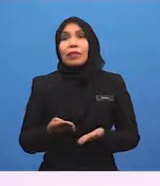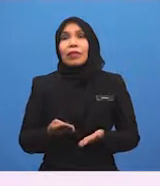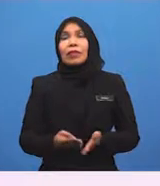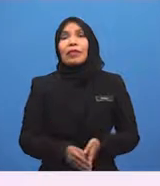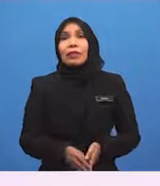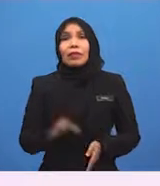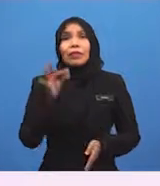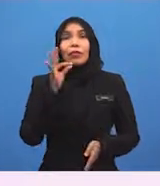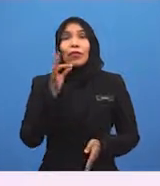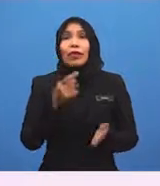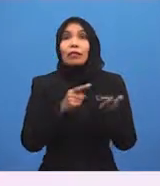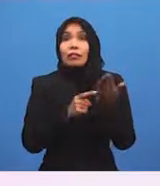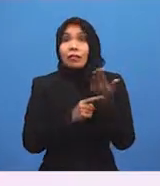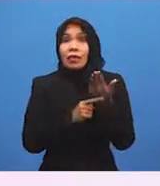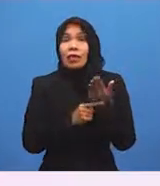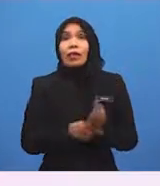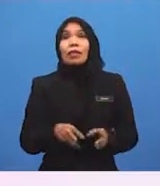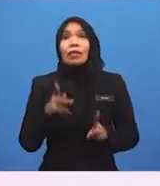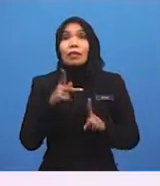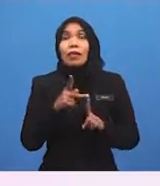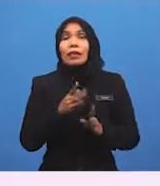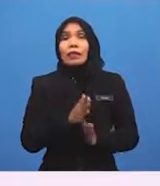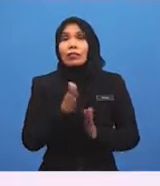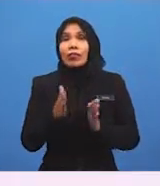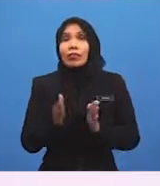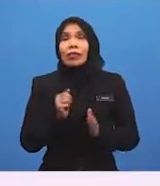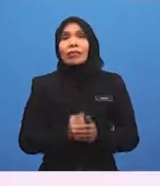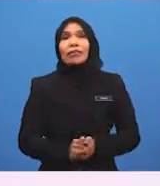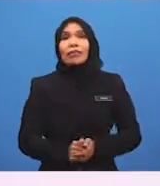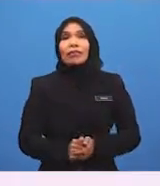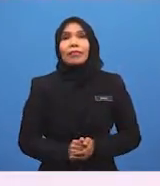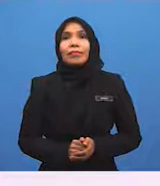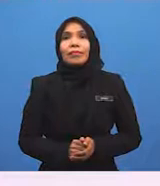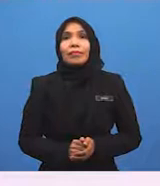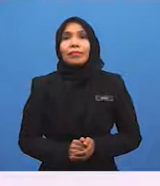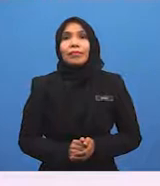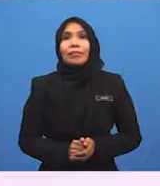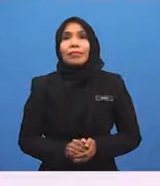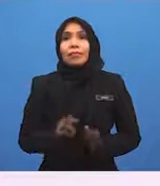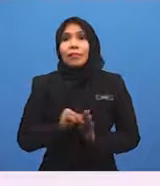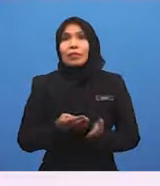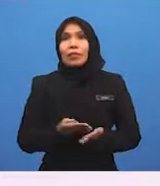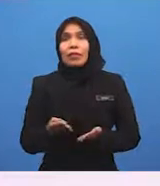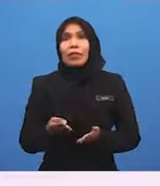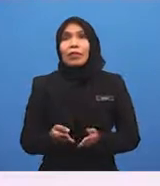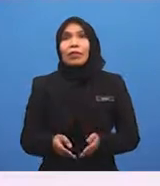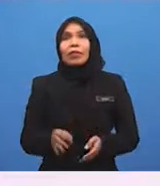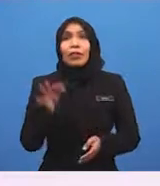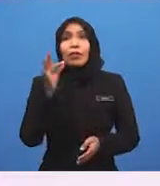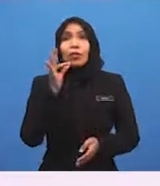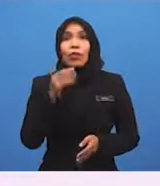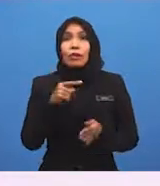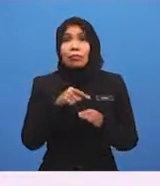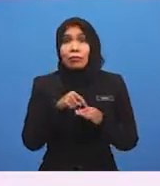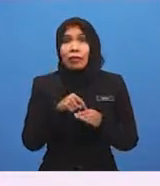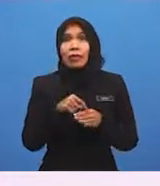jiran. Cikgu ulang ya. Cara bersikap adil yang pertama ialah memberi buah tangan